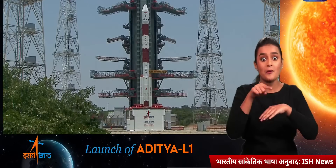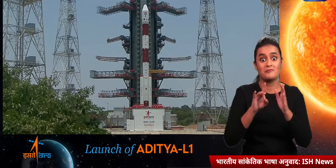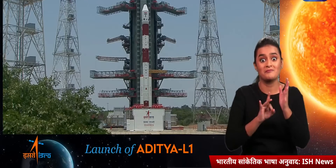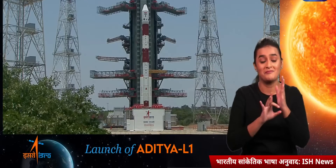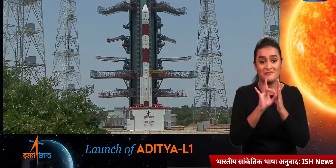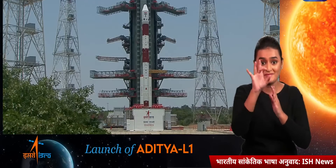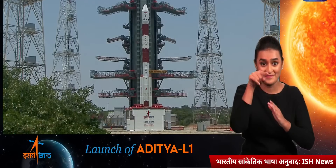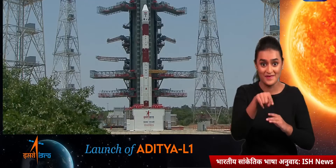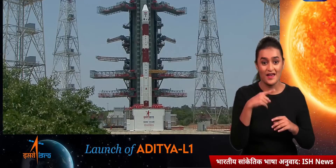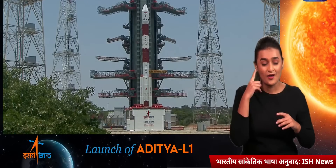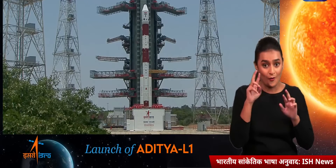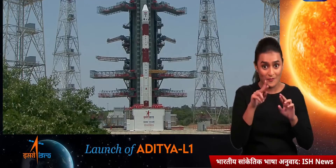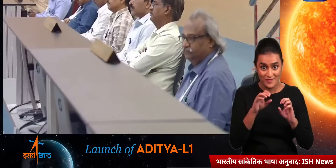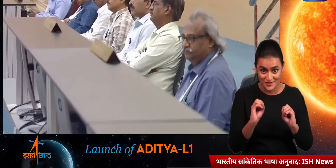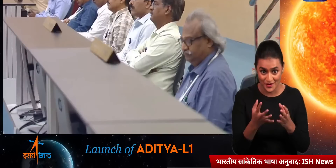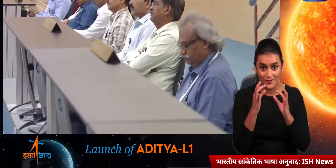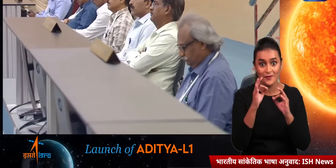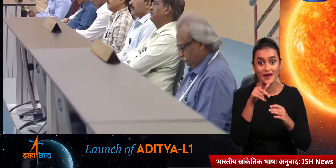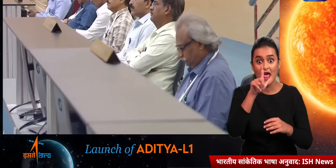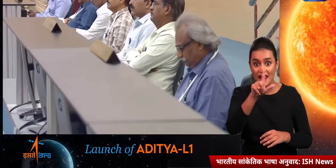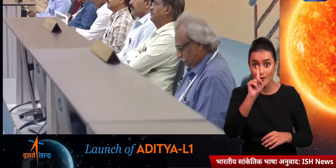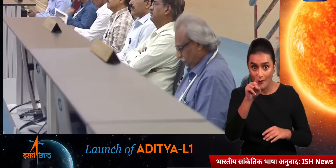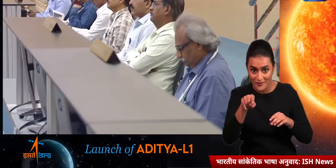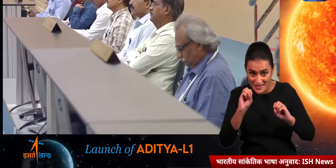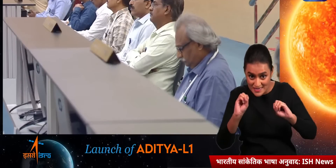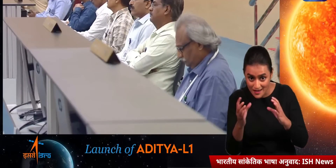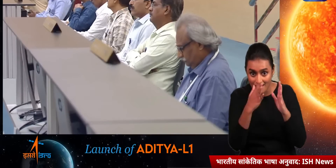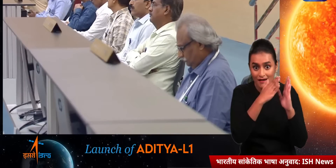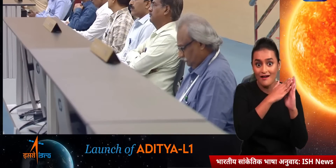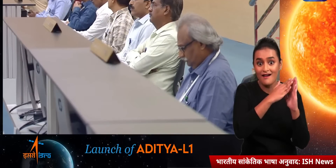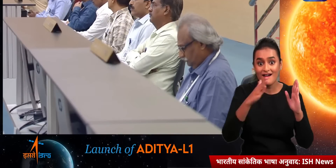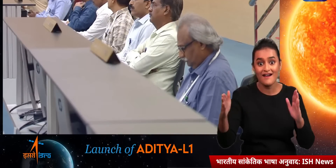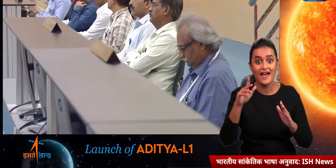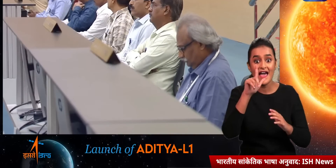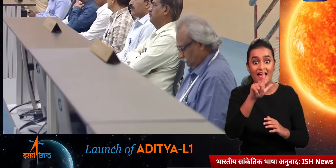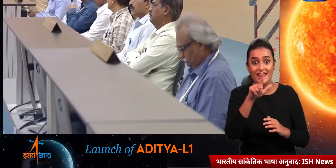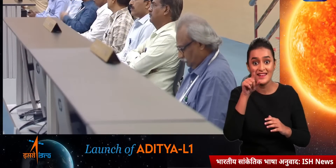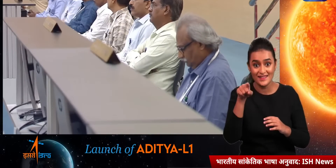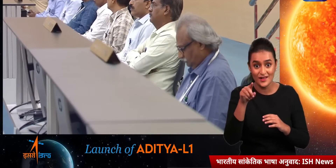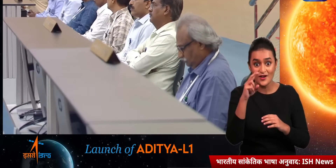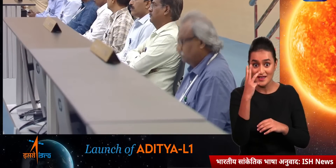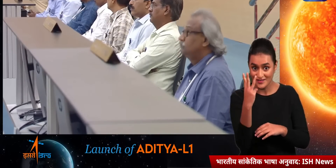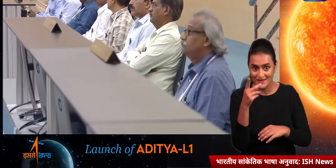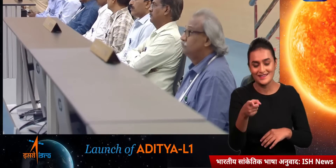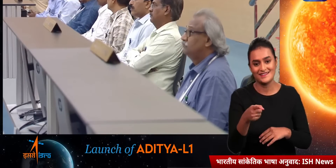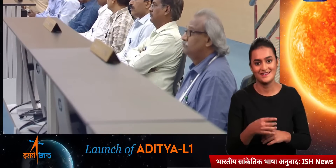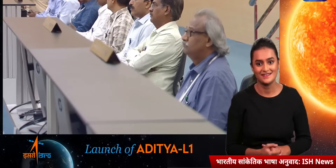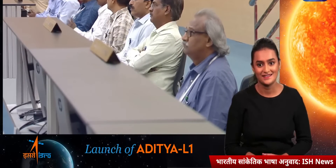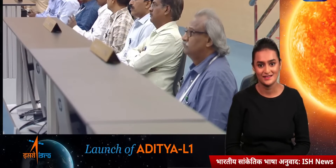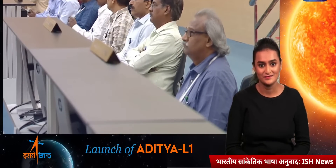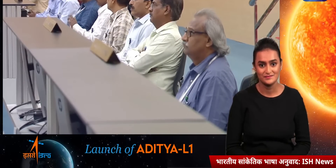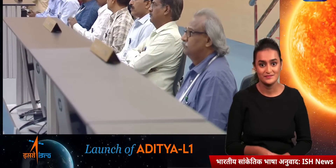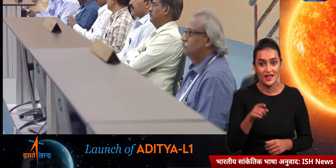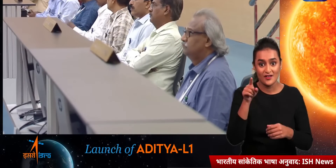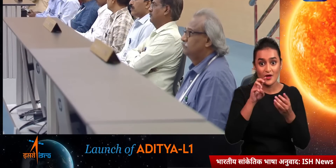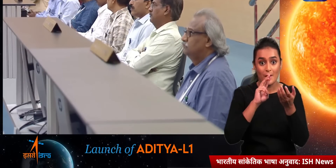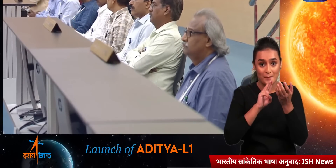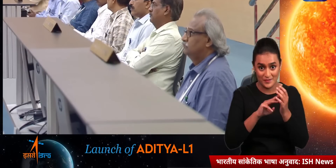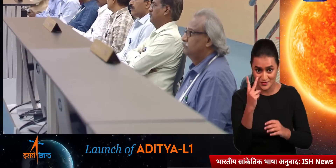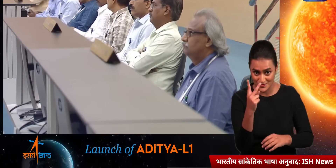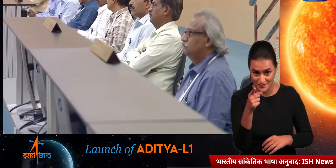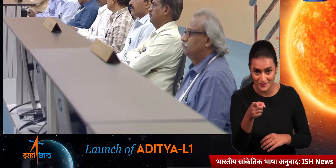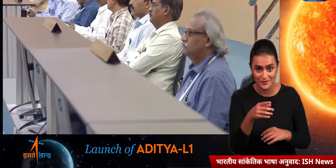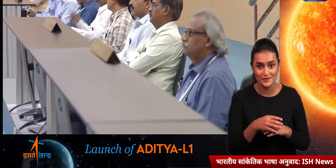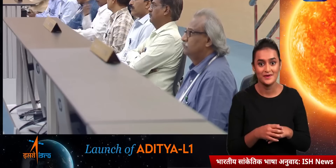में SSLV के सफल प्रमोशन से शुरुआत कर LBM-3 के 2 प्रमोशन, GSLV Mark II का 1 और PSLV के